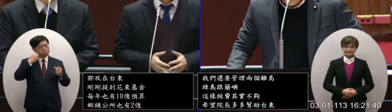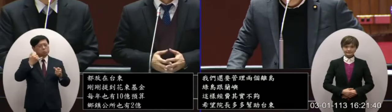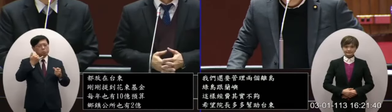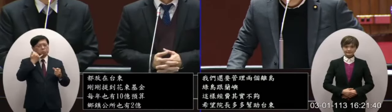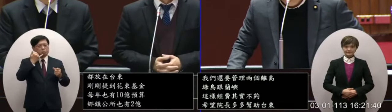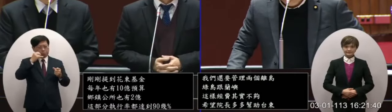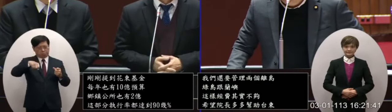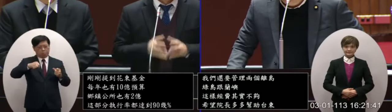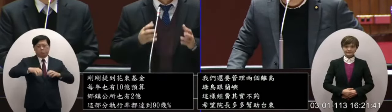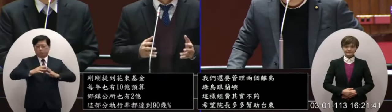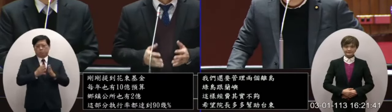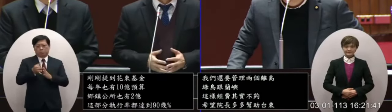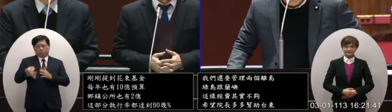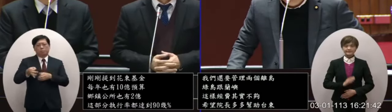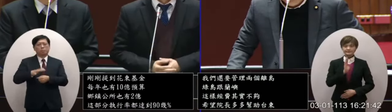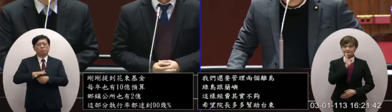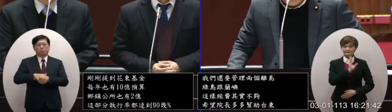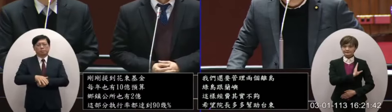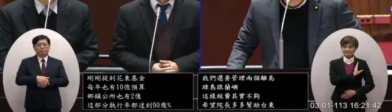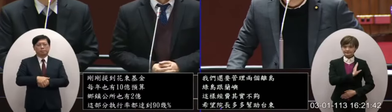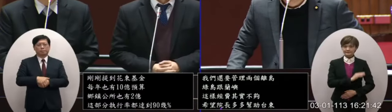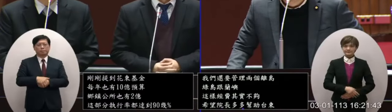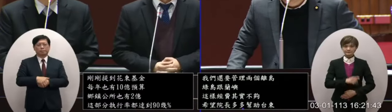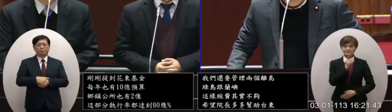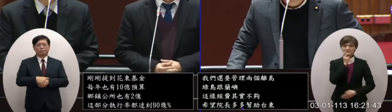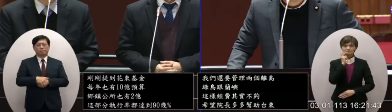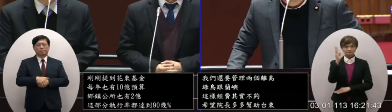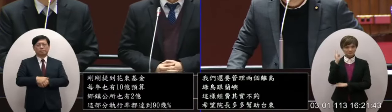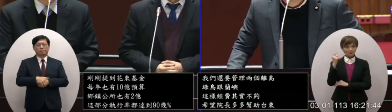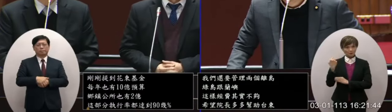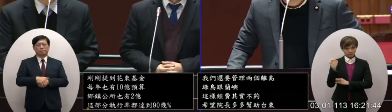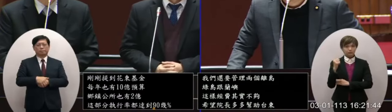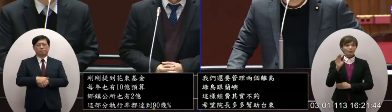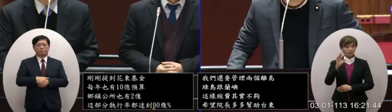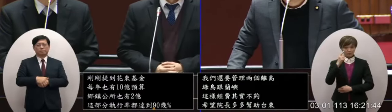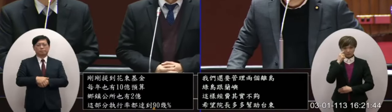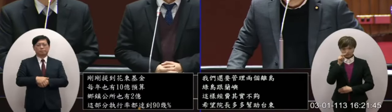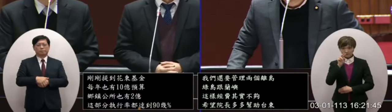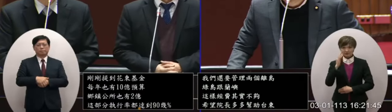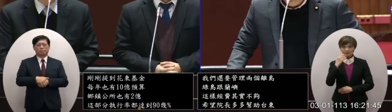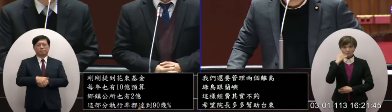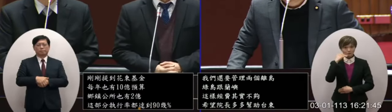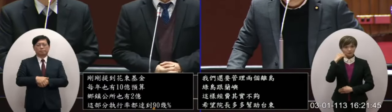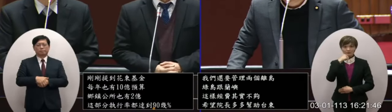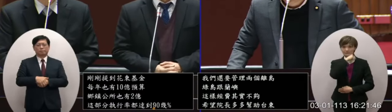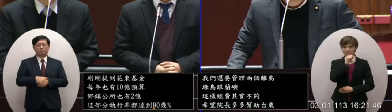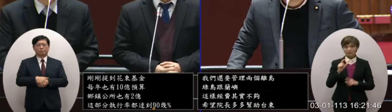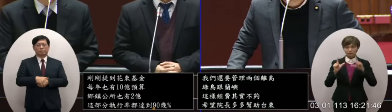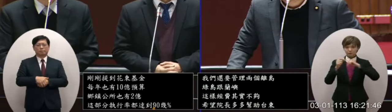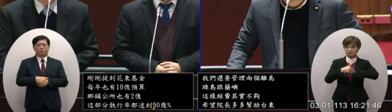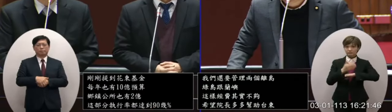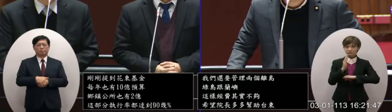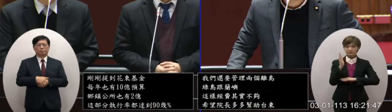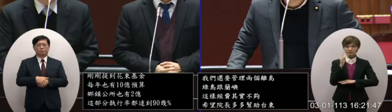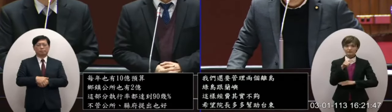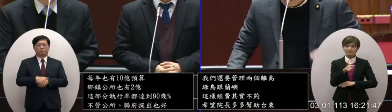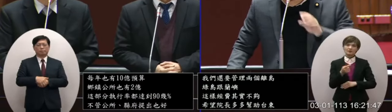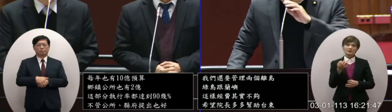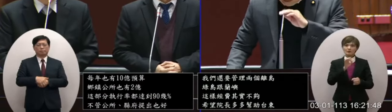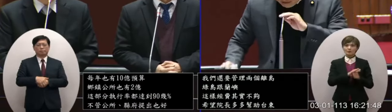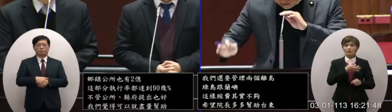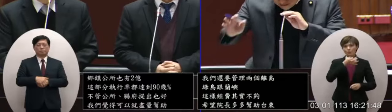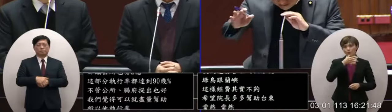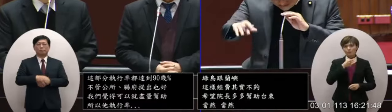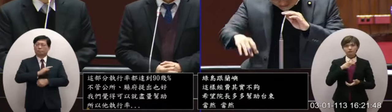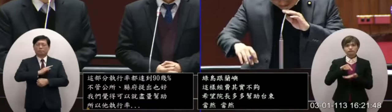以的，我们就尽量来帮。 当然， 只要他执行力， 中央真的有努力，我们看到。可 是 台东县政府如果有更大的资源，他不用去走自己的路。